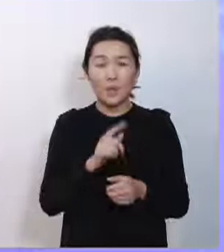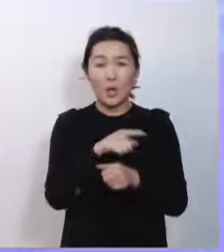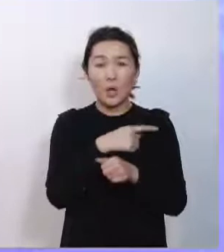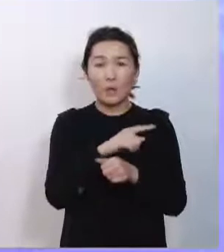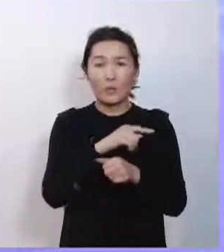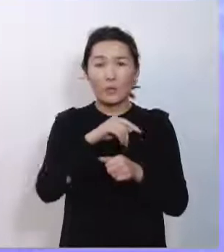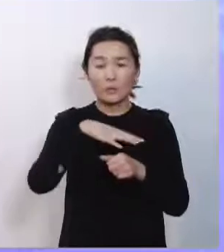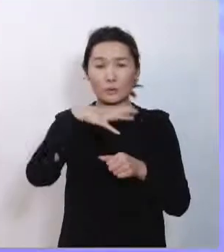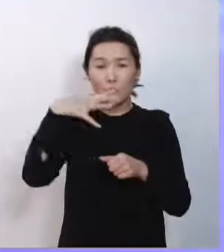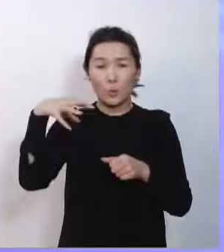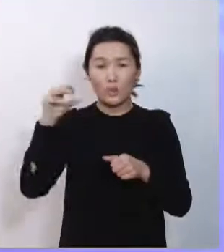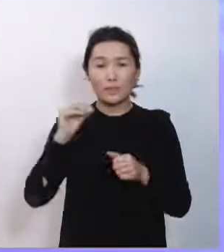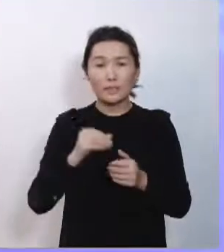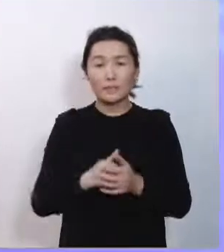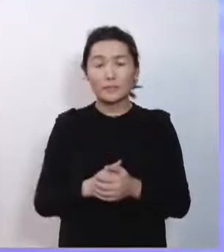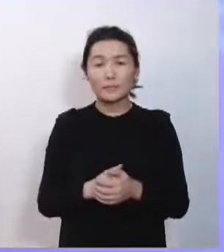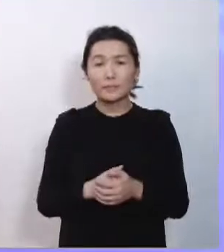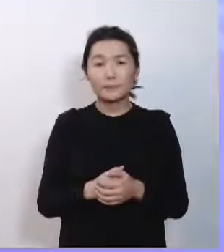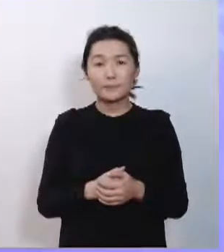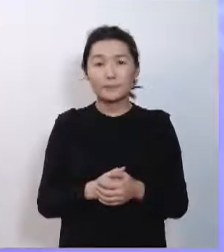Хвост пушистый.